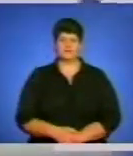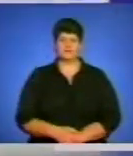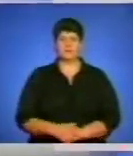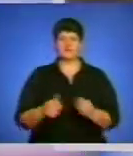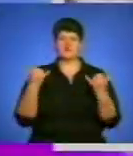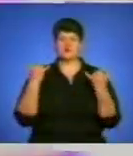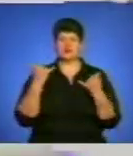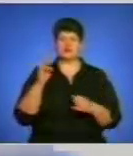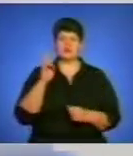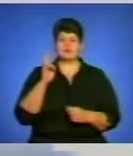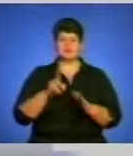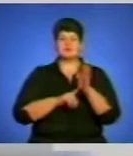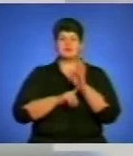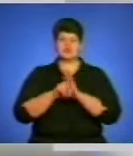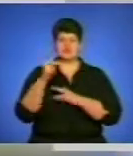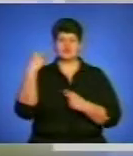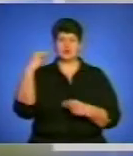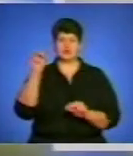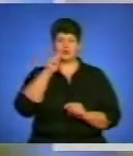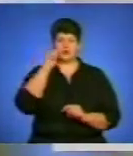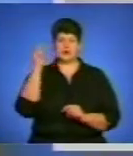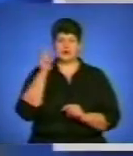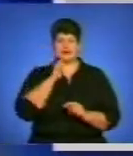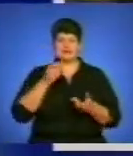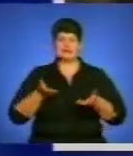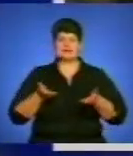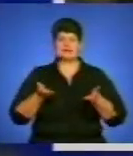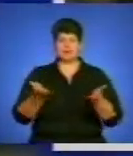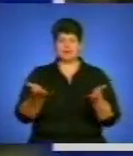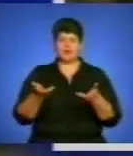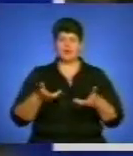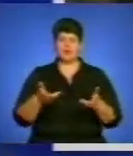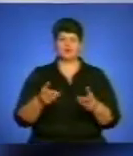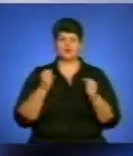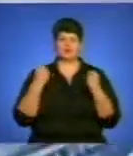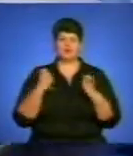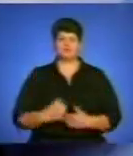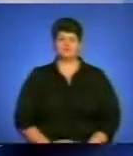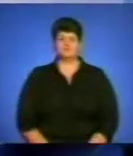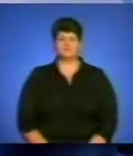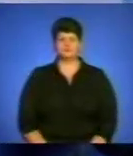Сьогодні у Кременці стартував чемпіонат України із санного спорту.